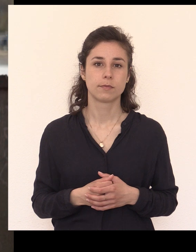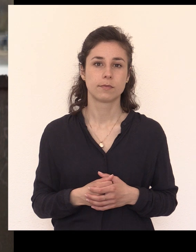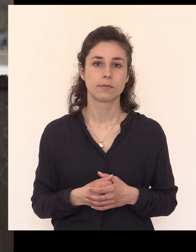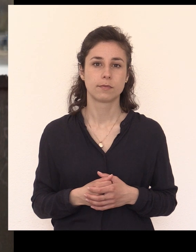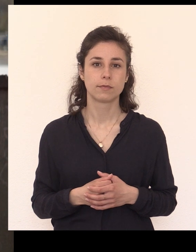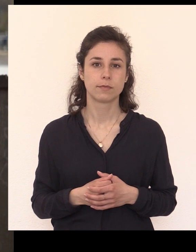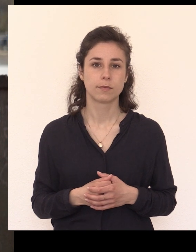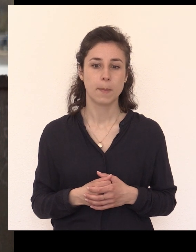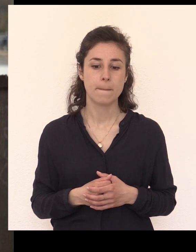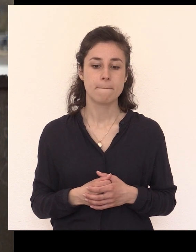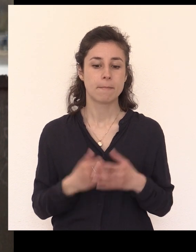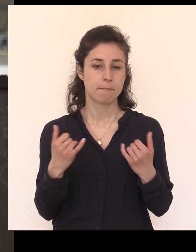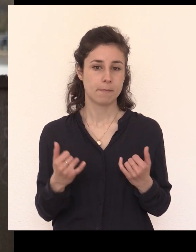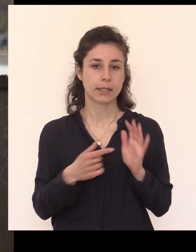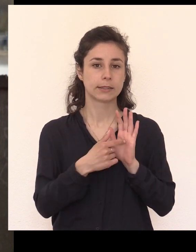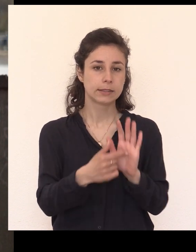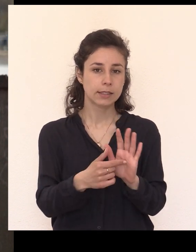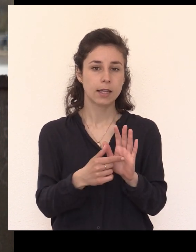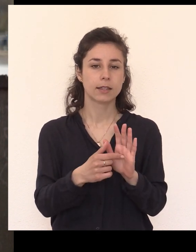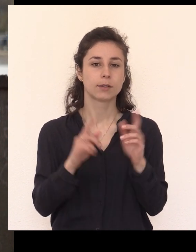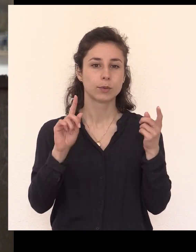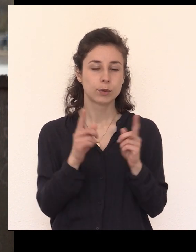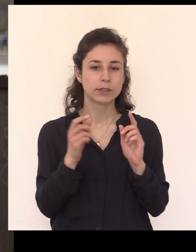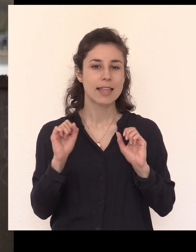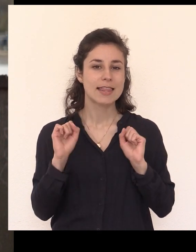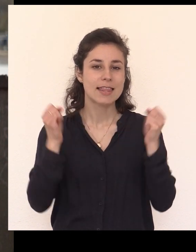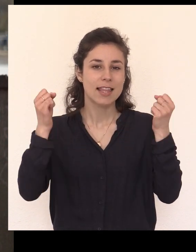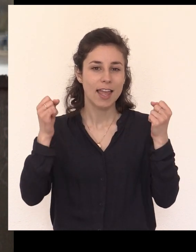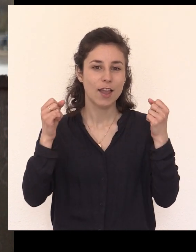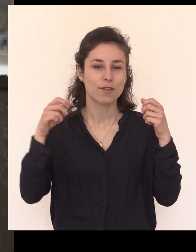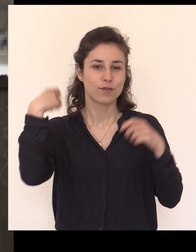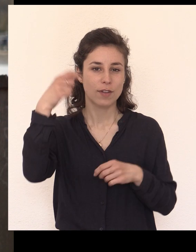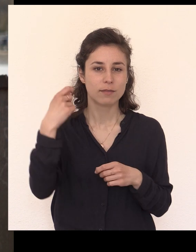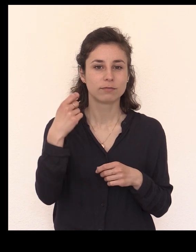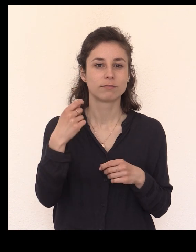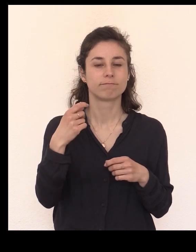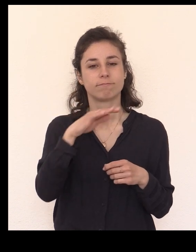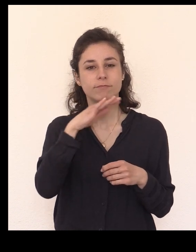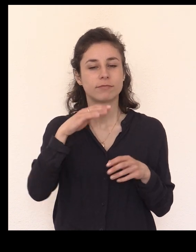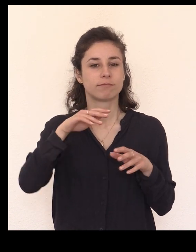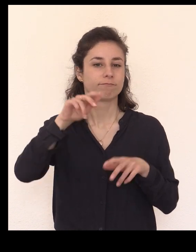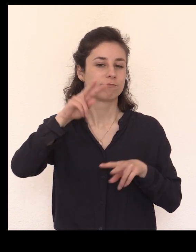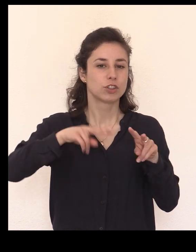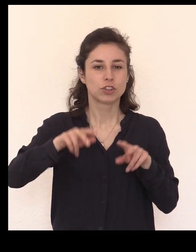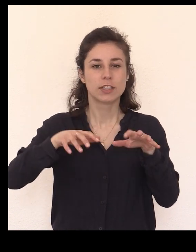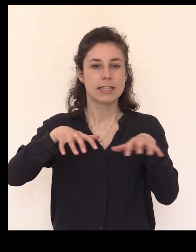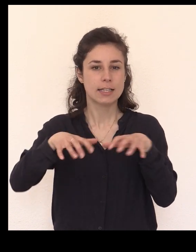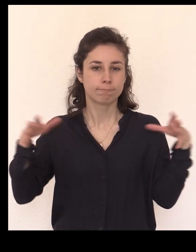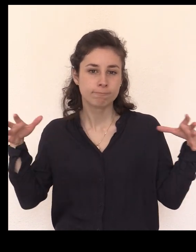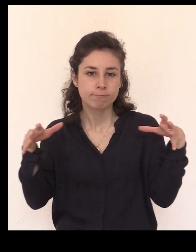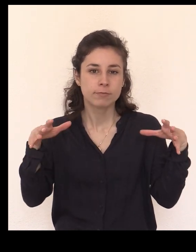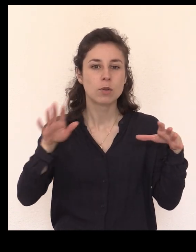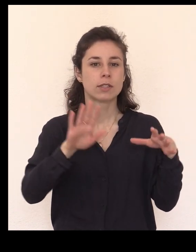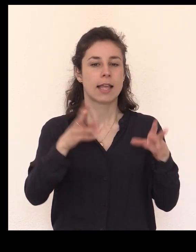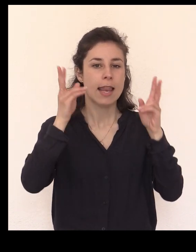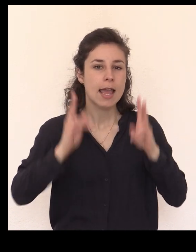Trickfilm. Viele verschiedene Tiere versammeln sich und demonstrieren für ihre Rechte. Titel des Films: Fight